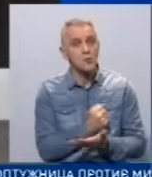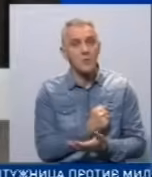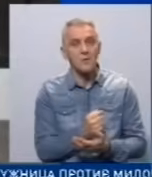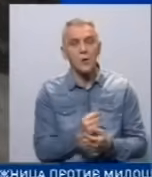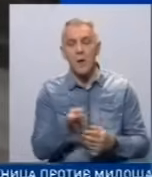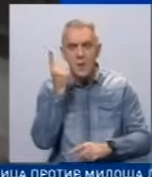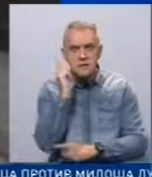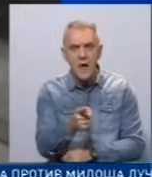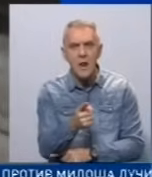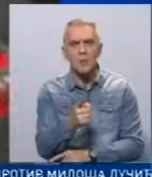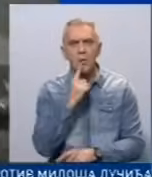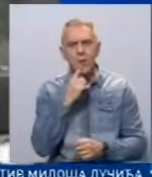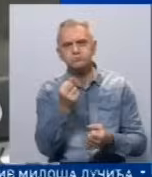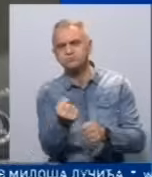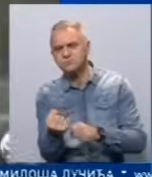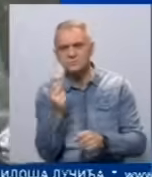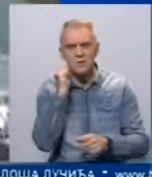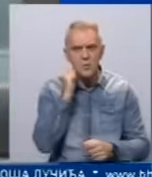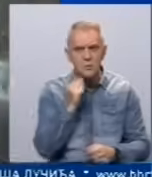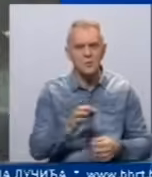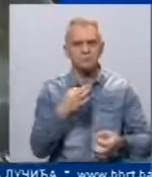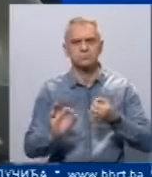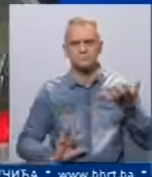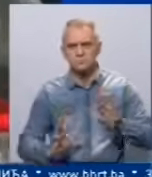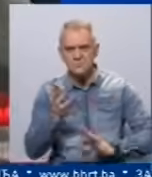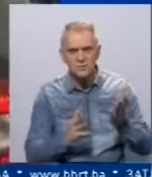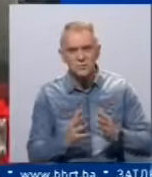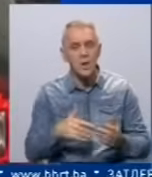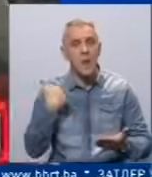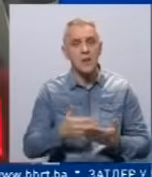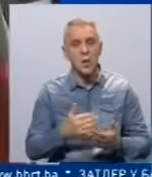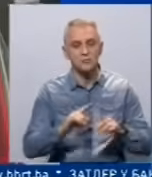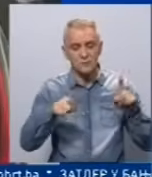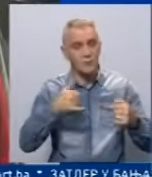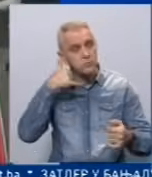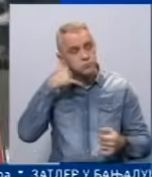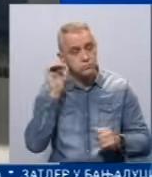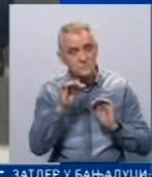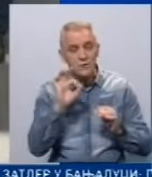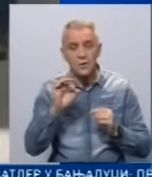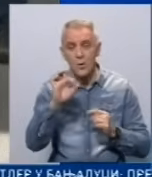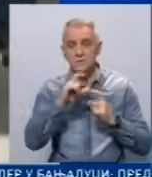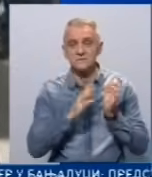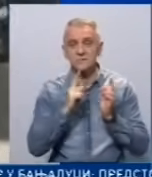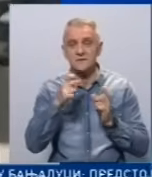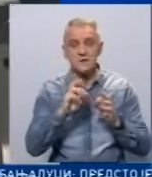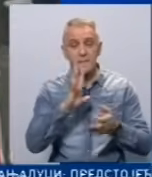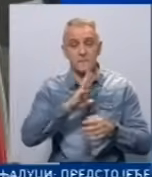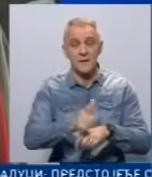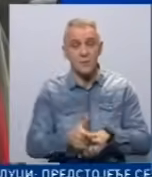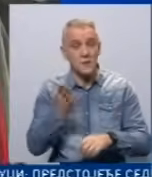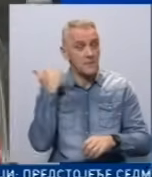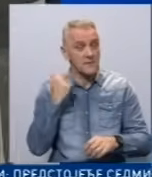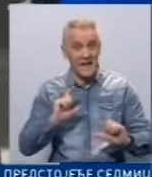upute i naloge o premlačivanju ljudi, paljenju vozila i slično. Na osnovu listinga poziva utvrđeno je da je osmica 5 minuta prije hapšenja